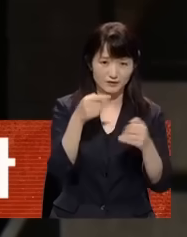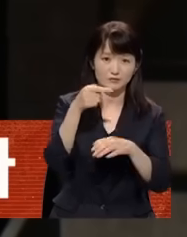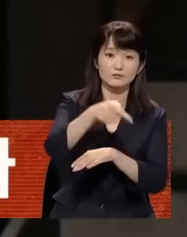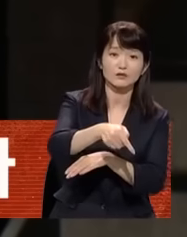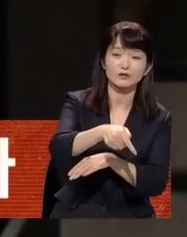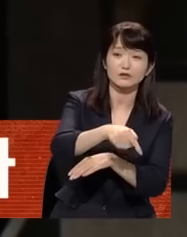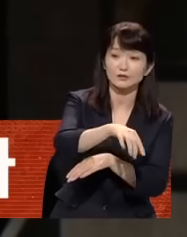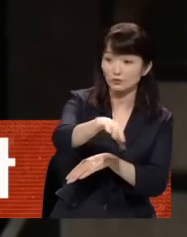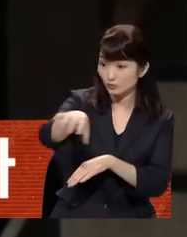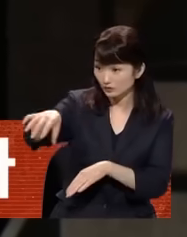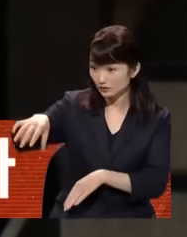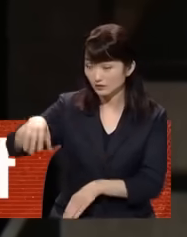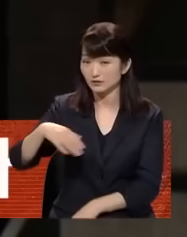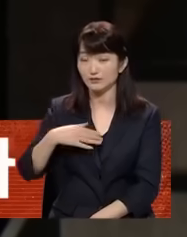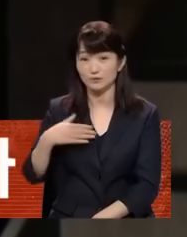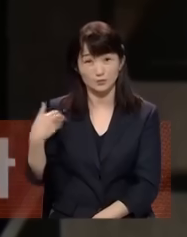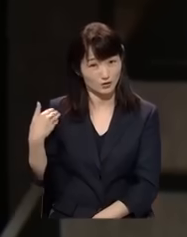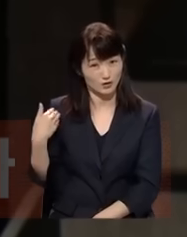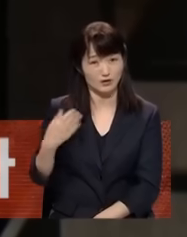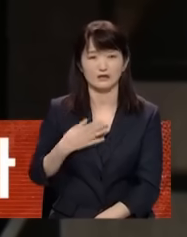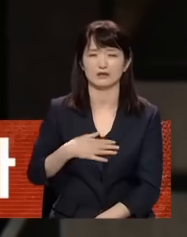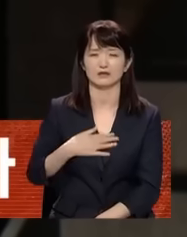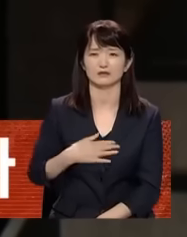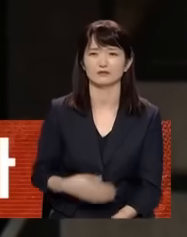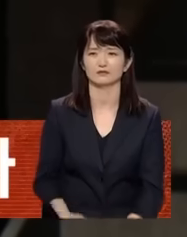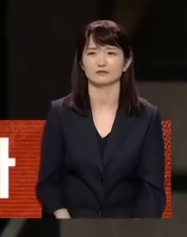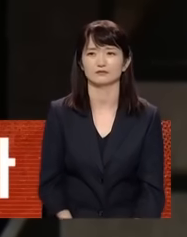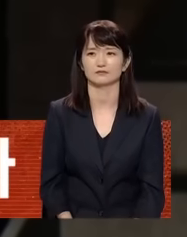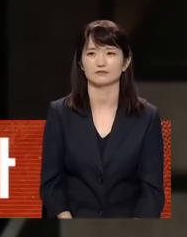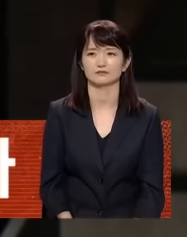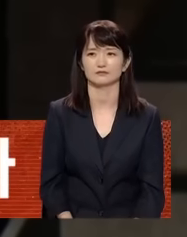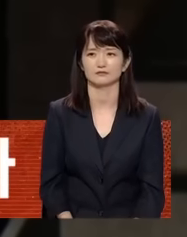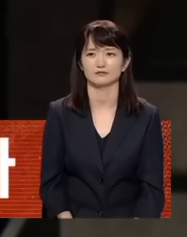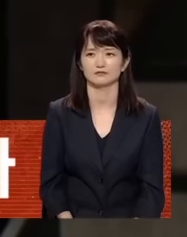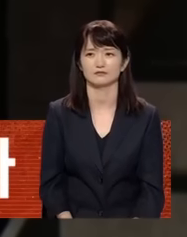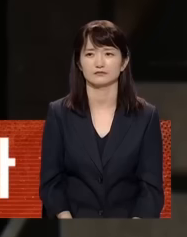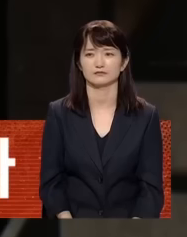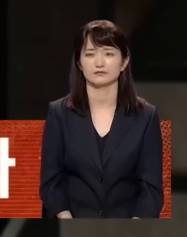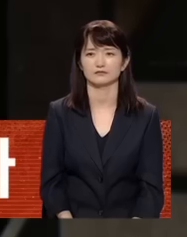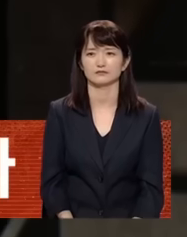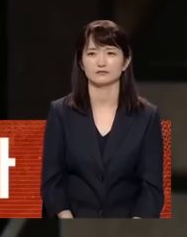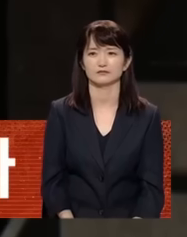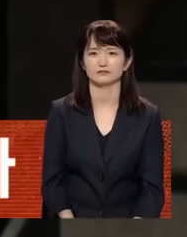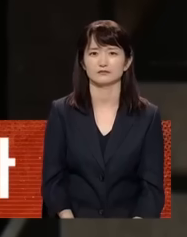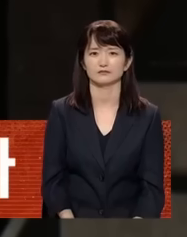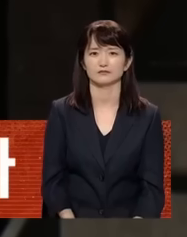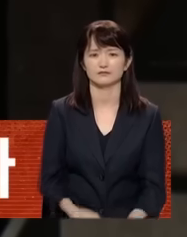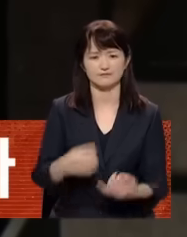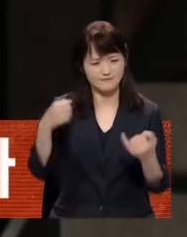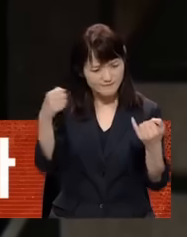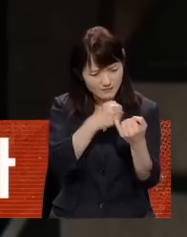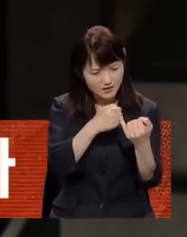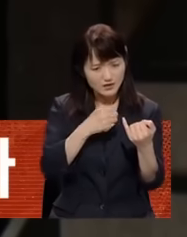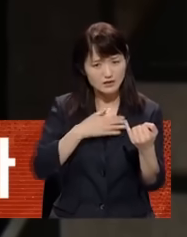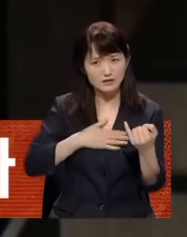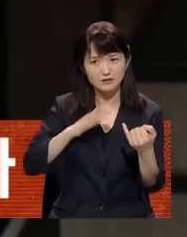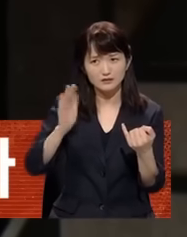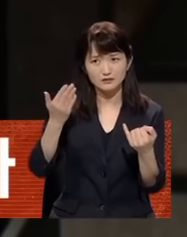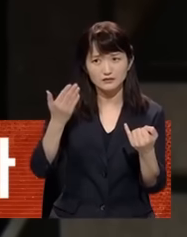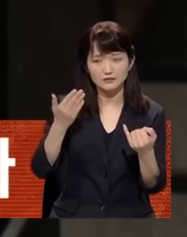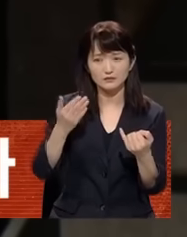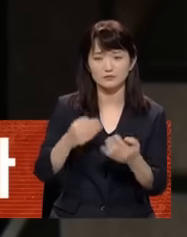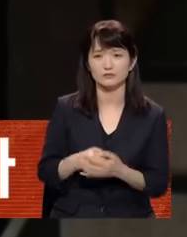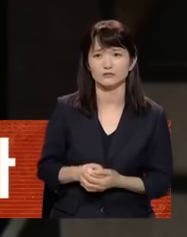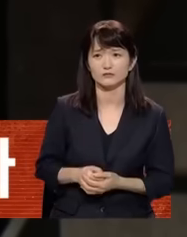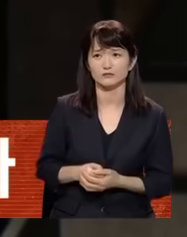그러면 주위에 있는 사람들 몰랐겠느냐 우리가 미루어짐작키의 짐작하기에 굉장히 이게 알려지면 사회적인 어떤 그 여파가 있는 직업이면